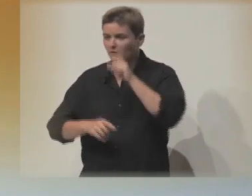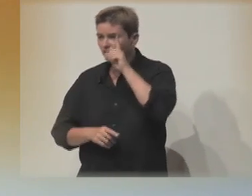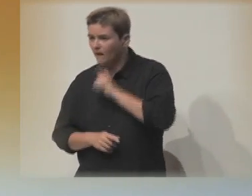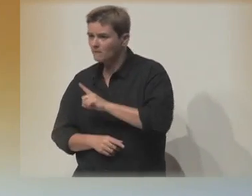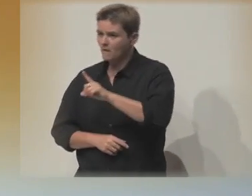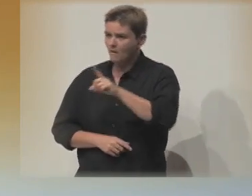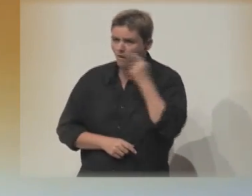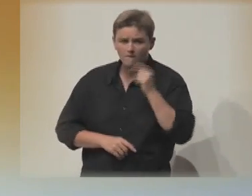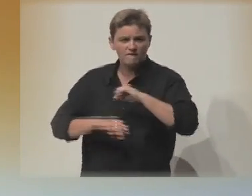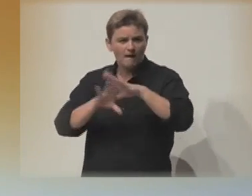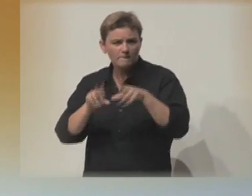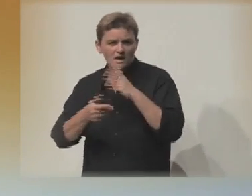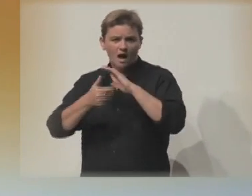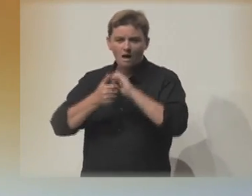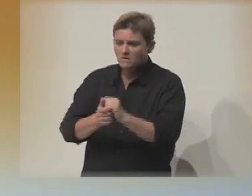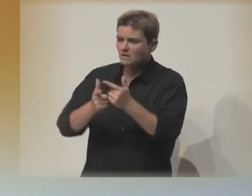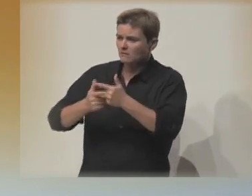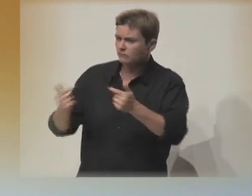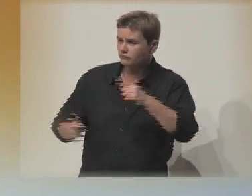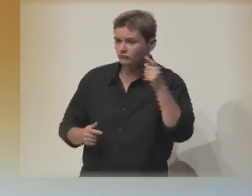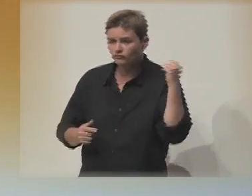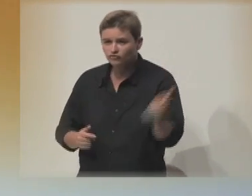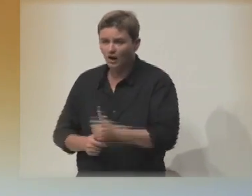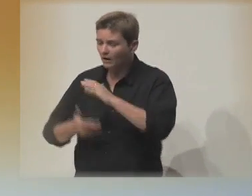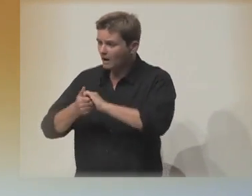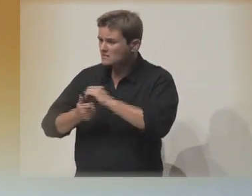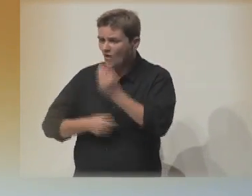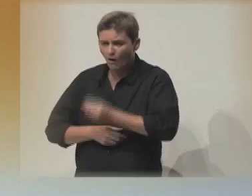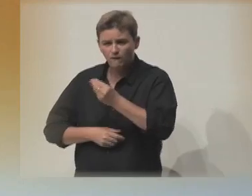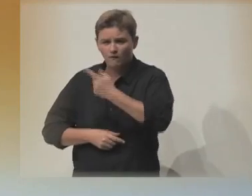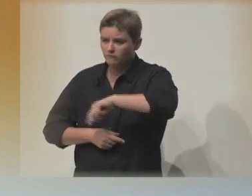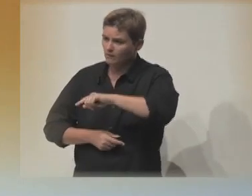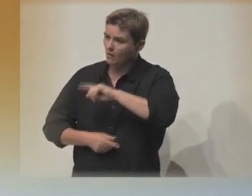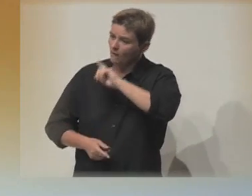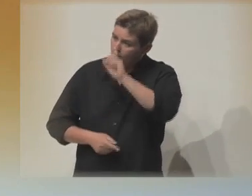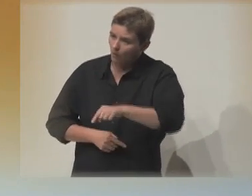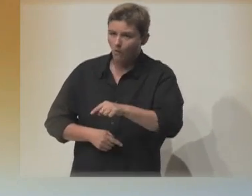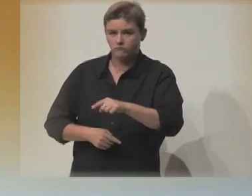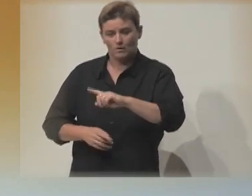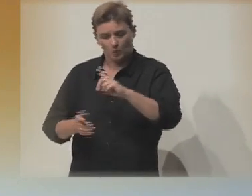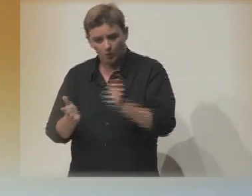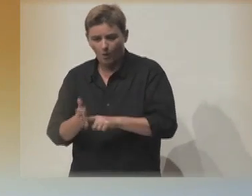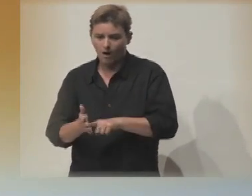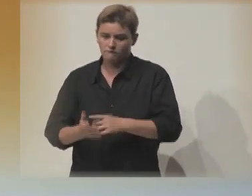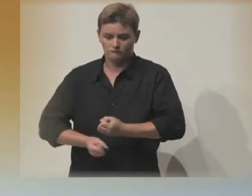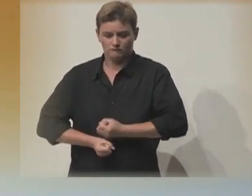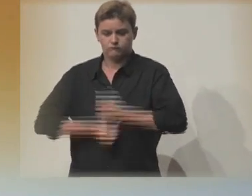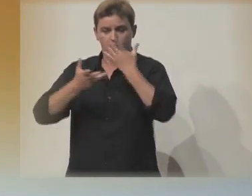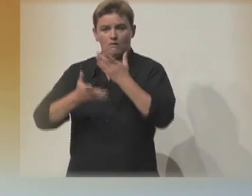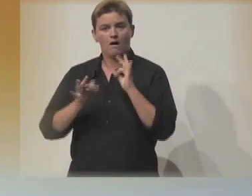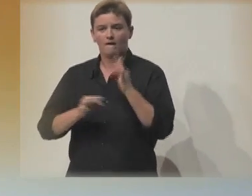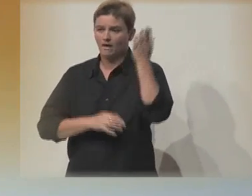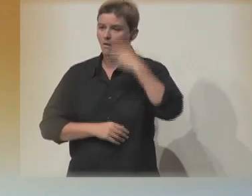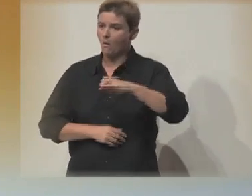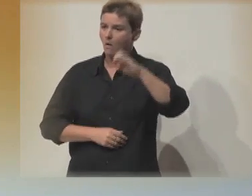de nos familles, chacun de nos amis et de nos enfants doit avoir le droit de dire son mot dans